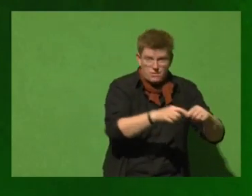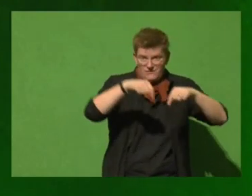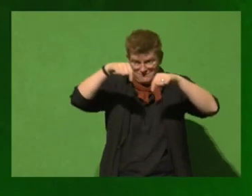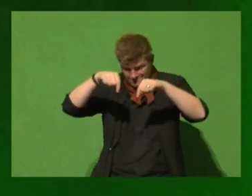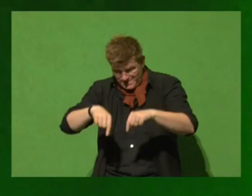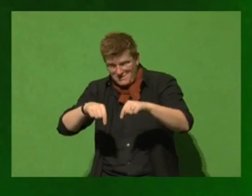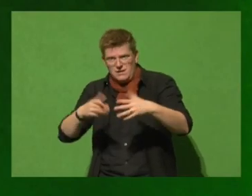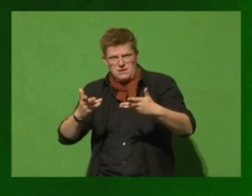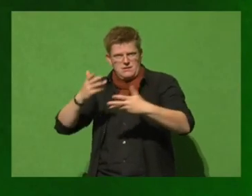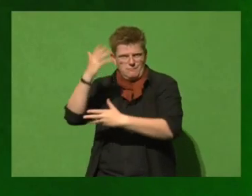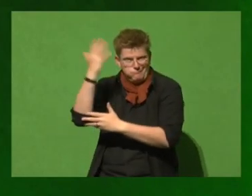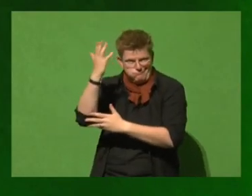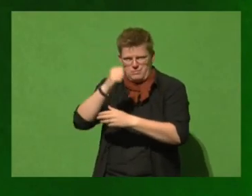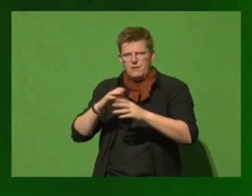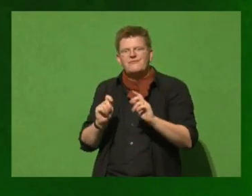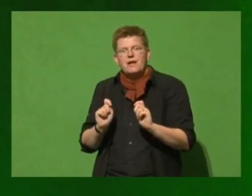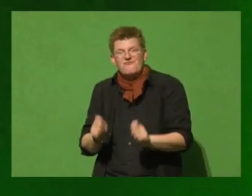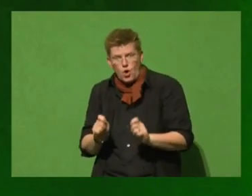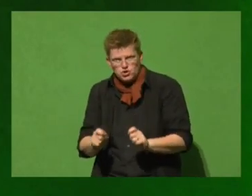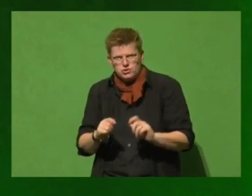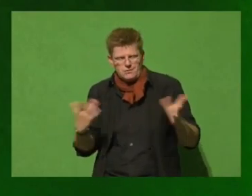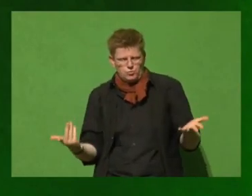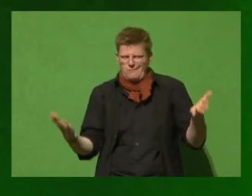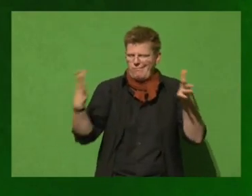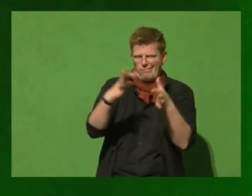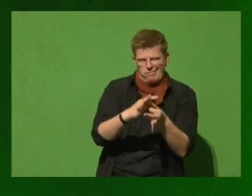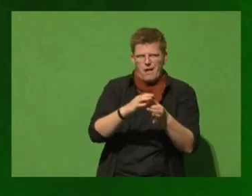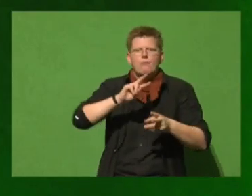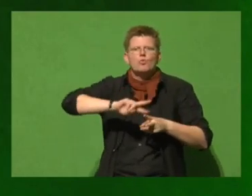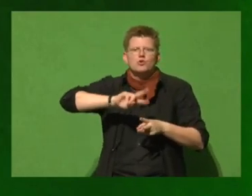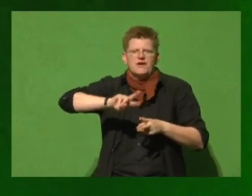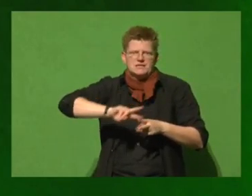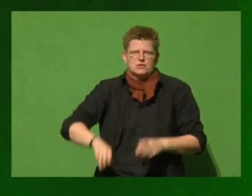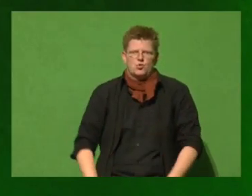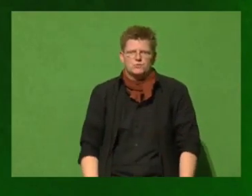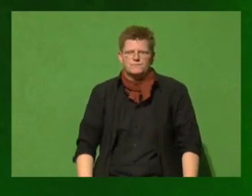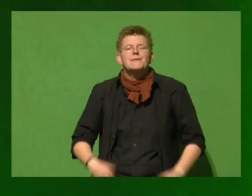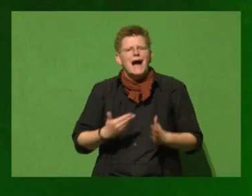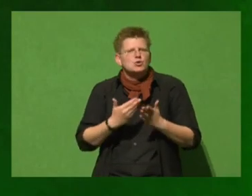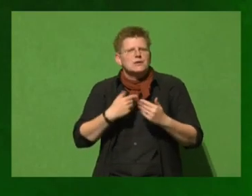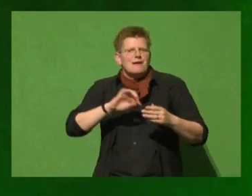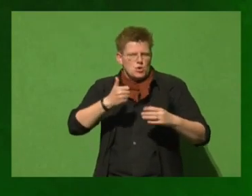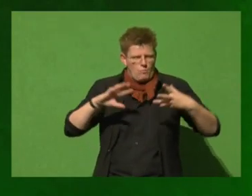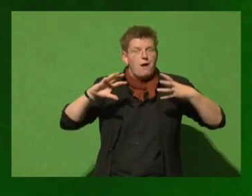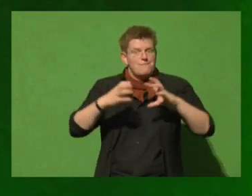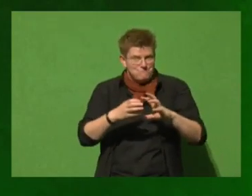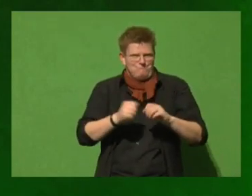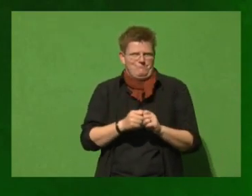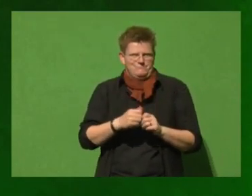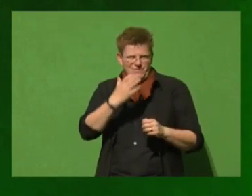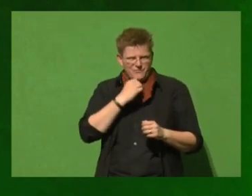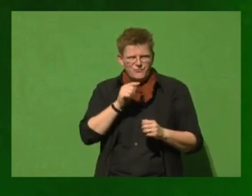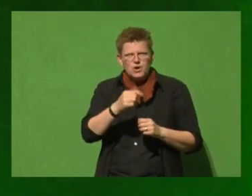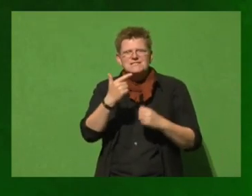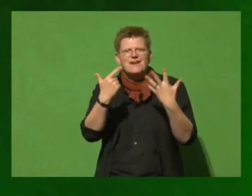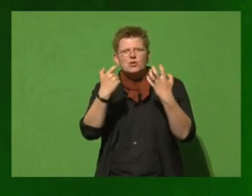und dem vorgeschlagenen Antrag. Also, wir wollen eine 72-Stunden-Frist haben. Spätestens 48 Stunden